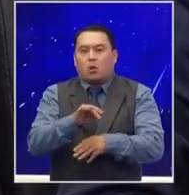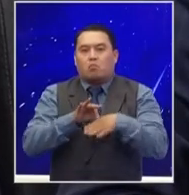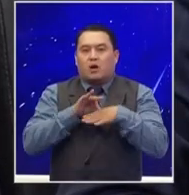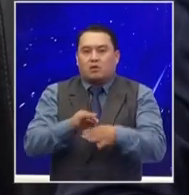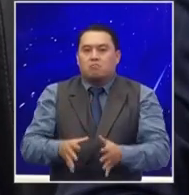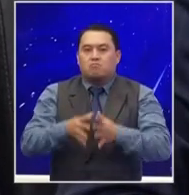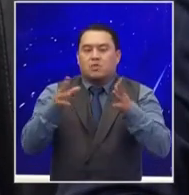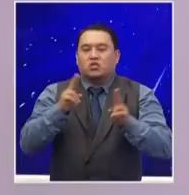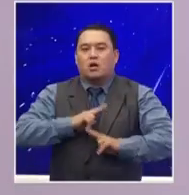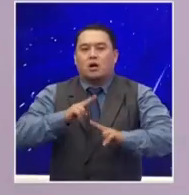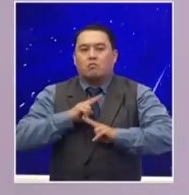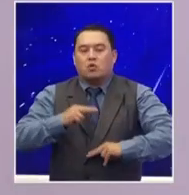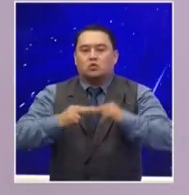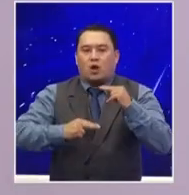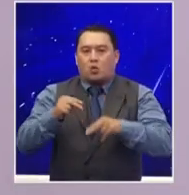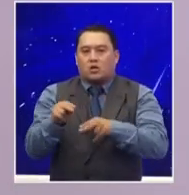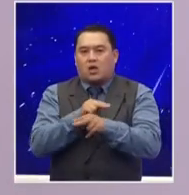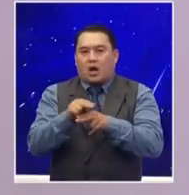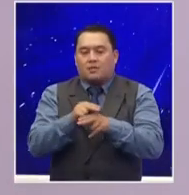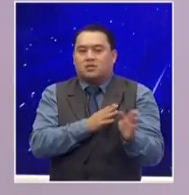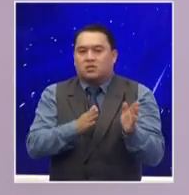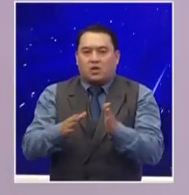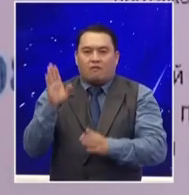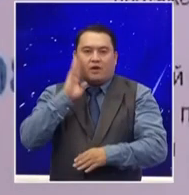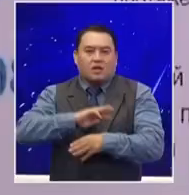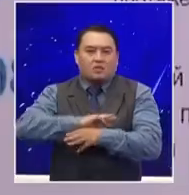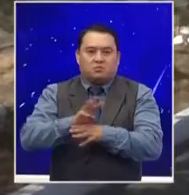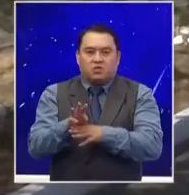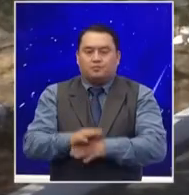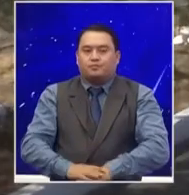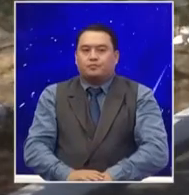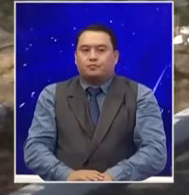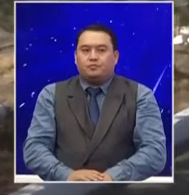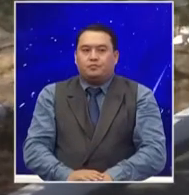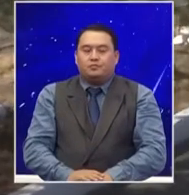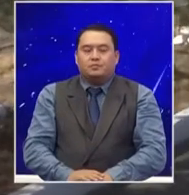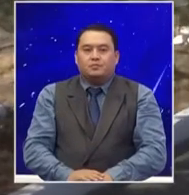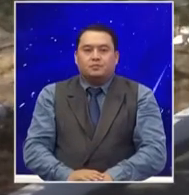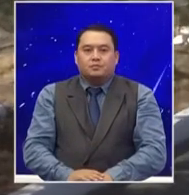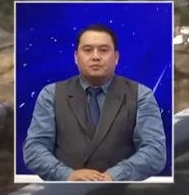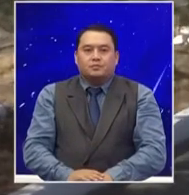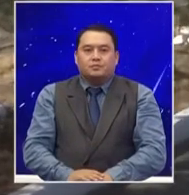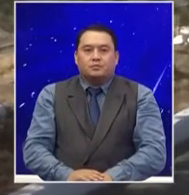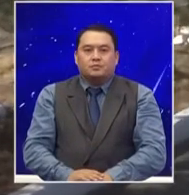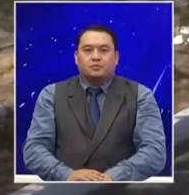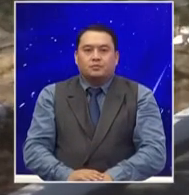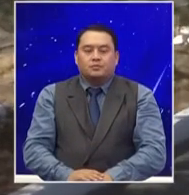проводится масштабная работа по строительству и реконструкции систем водоснабжения. Нурлы жер бағдарламасы аясында